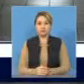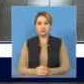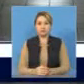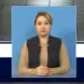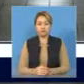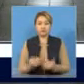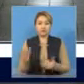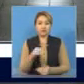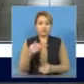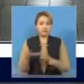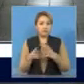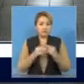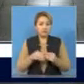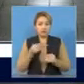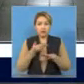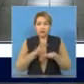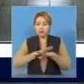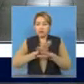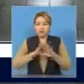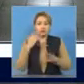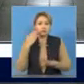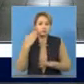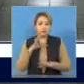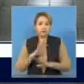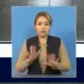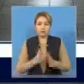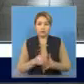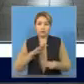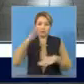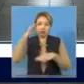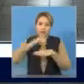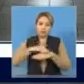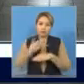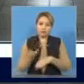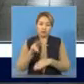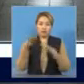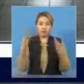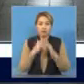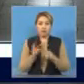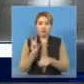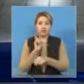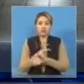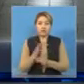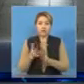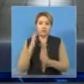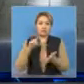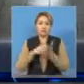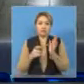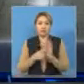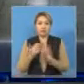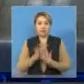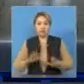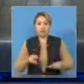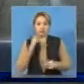нелегкая. Бәрін бірде алып жүру оңай емес әрине. Жұмыстан кеш келетін кездерім жиі болып тұрады. Кейде үйге кіріп жатқанда кезекші бөлімнен бір жерде